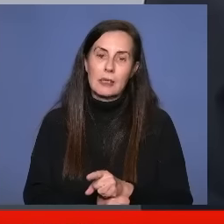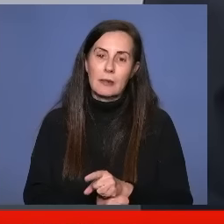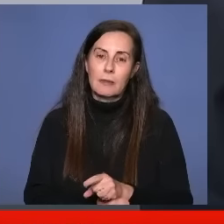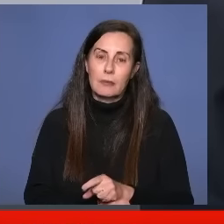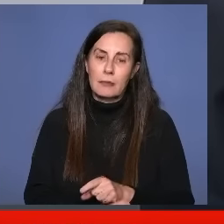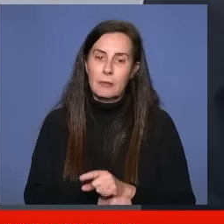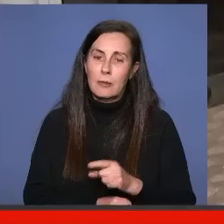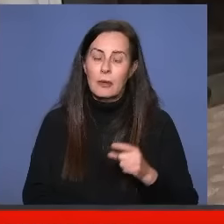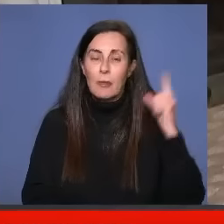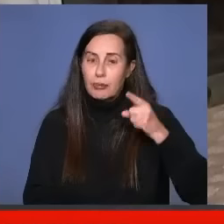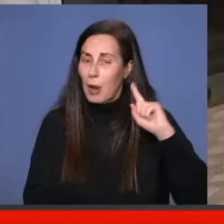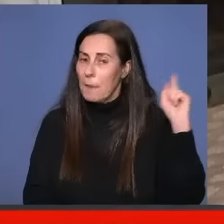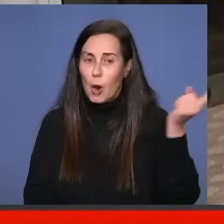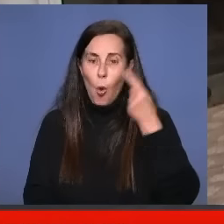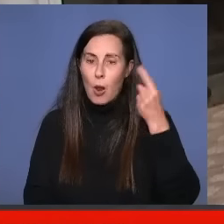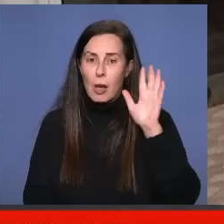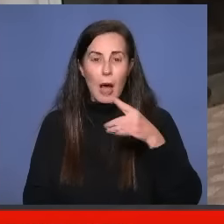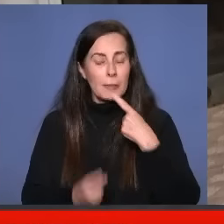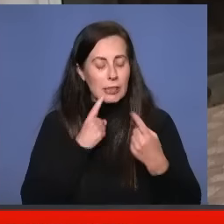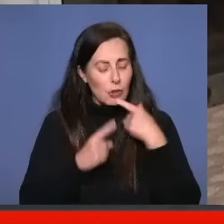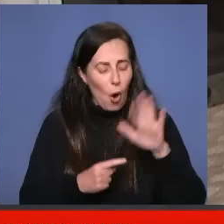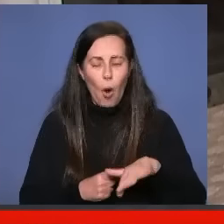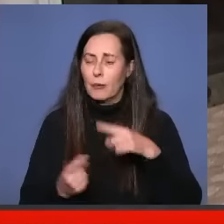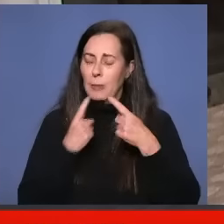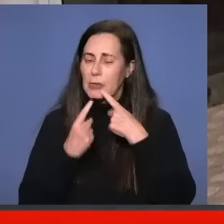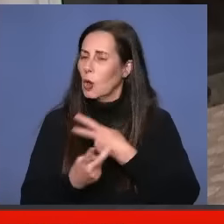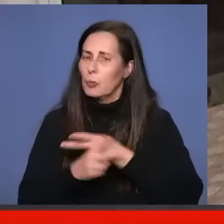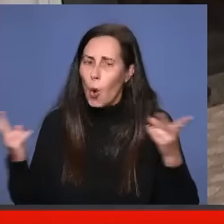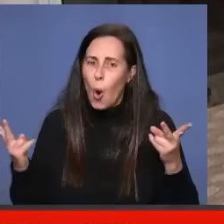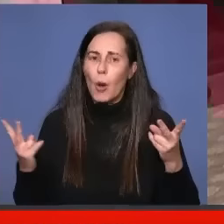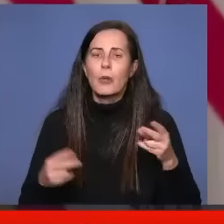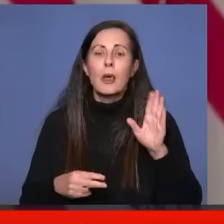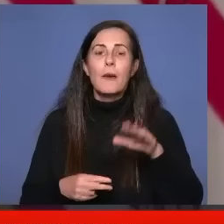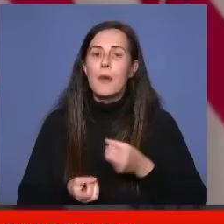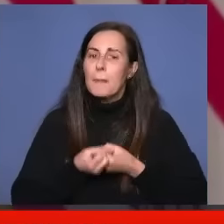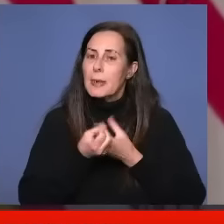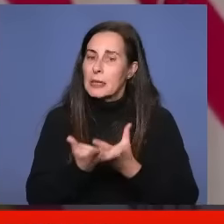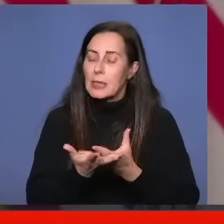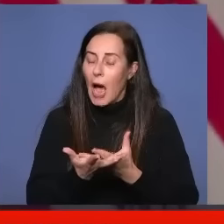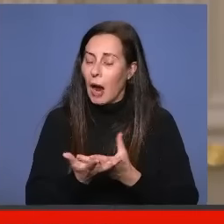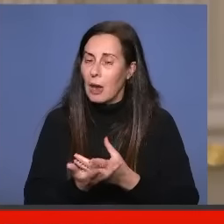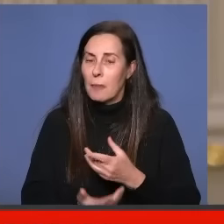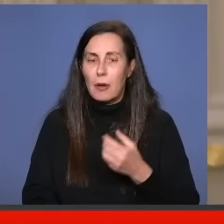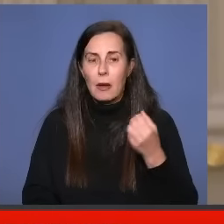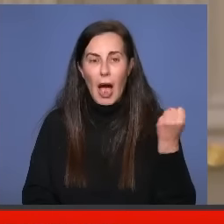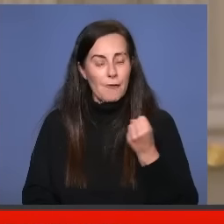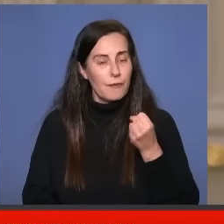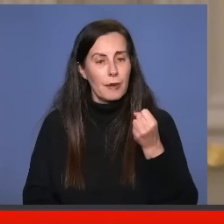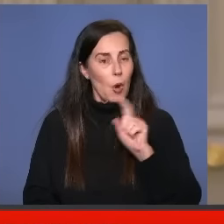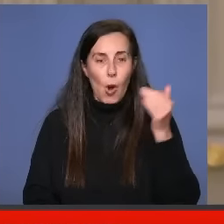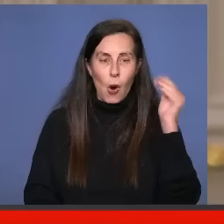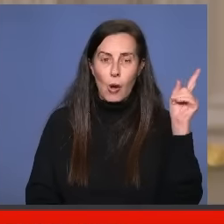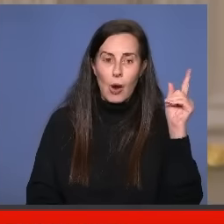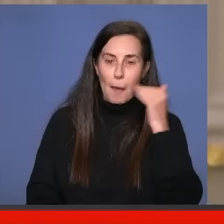מועברות לישראל בכל הדרגים, הן בשיחות סגורות והן בהצהרות פומביות, והמסרים התקיפים מושמעים לא רק מארצות הברית. Une